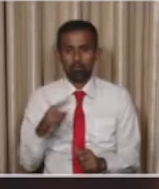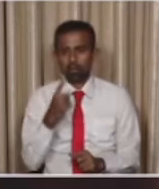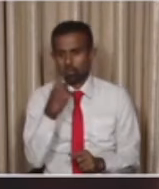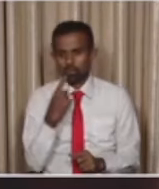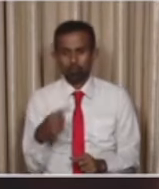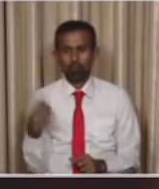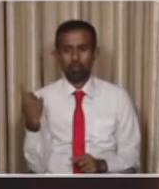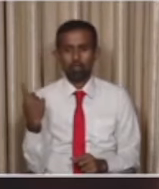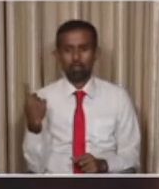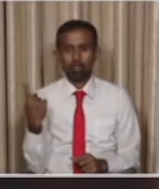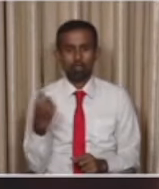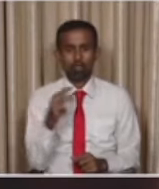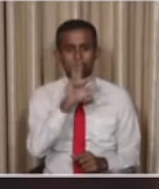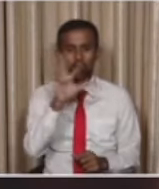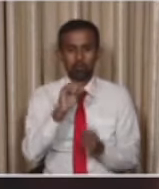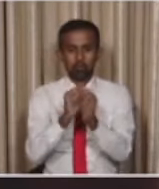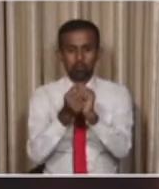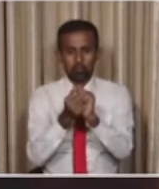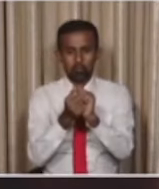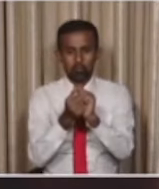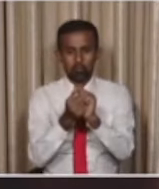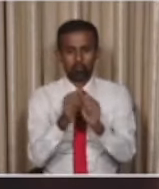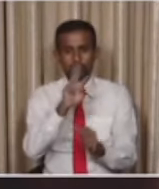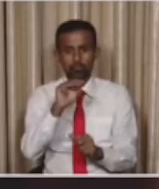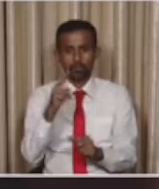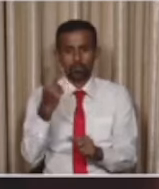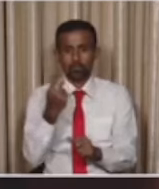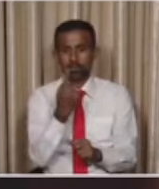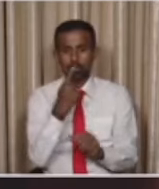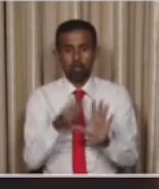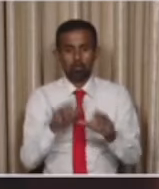තියෙනවා 19 වෙනි සංශෝධනයේ 32 කියලා තියෙනවා